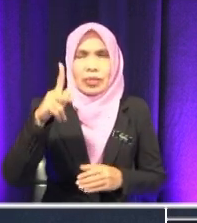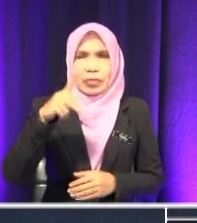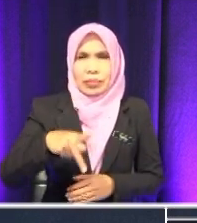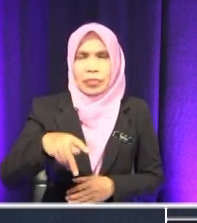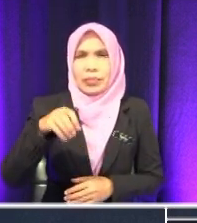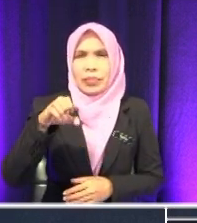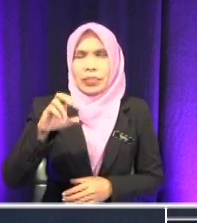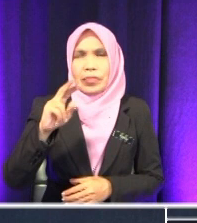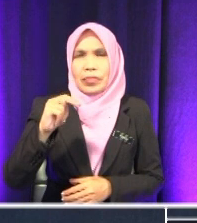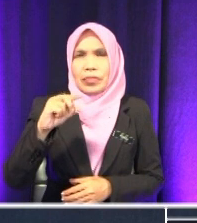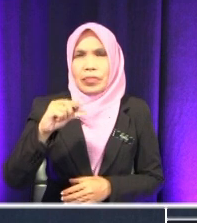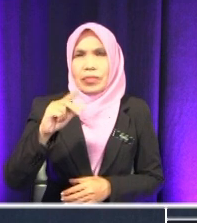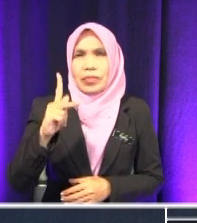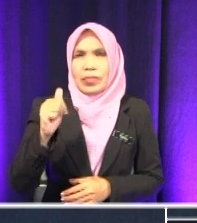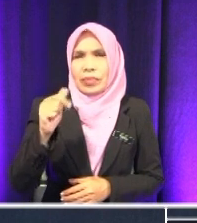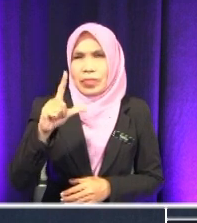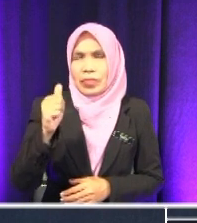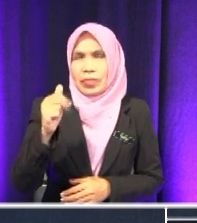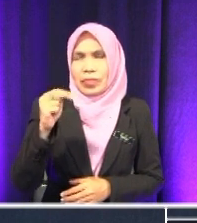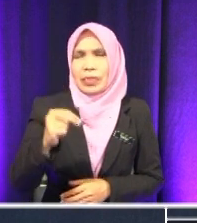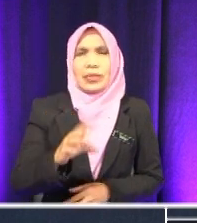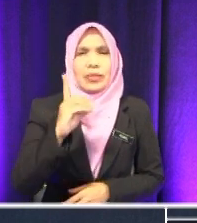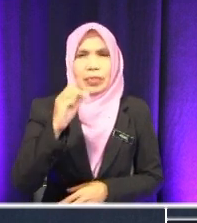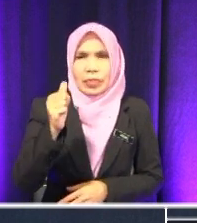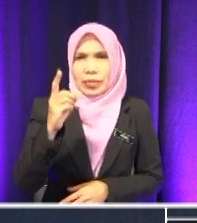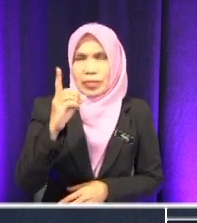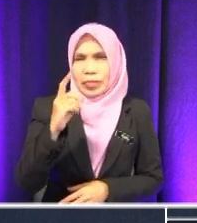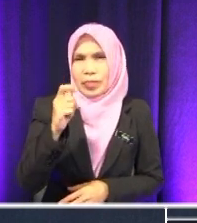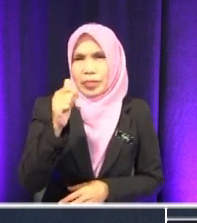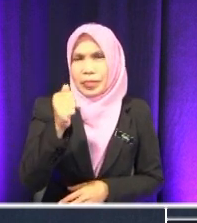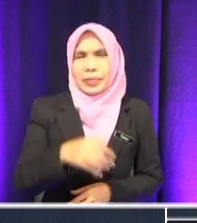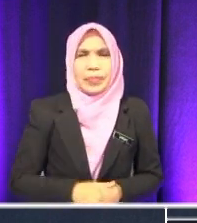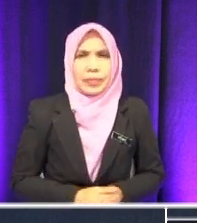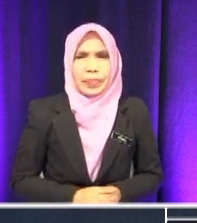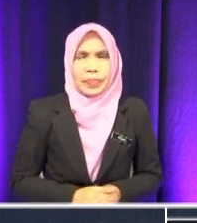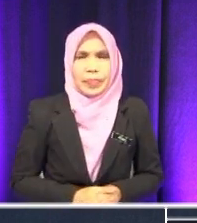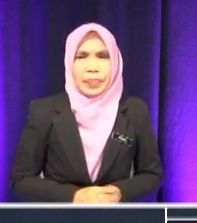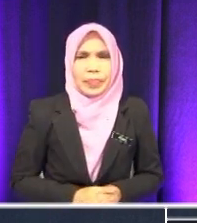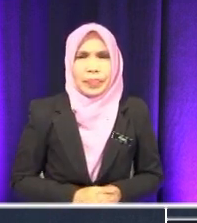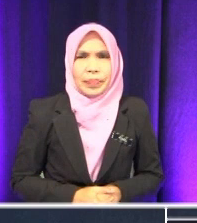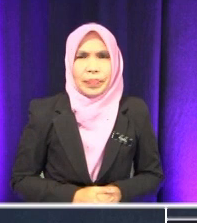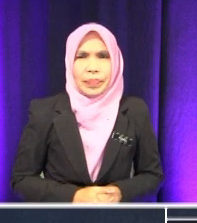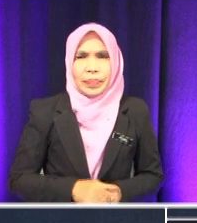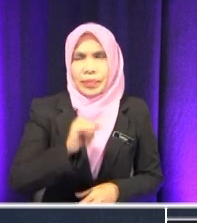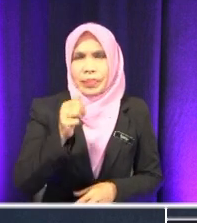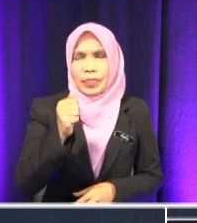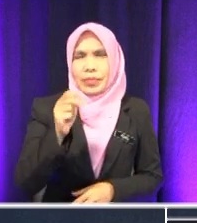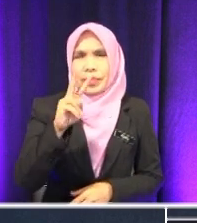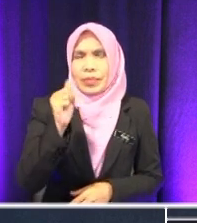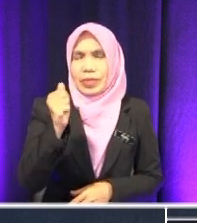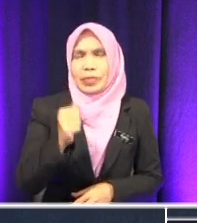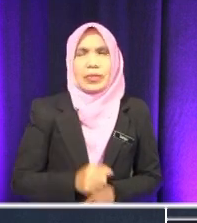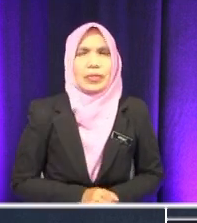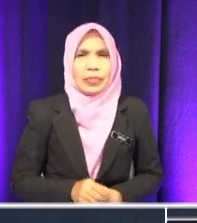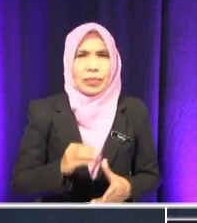string ataupun ring time string ataupun rintik-an dalam bahasa Melayu tak kirimi lagunya Jawa ke Jawa screen